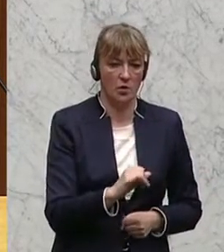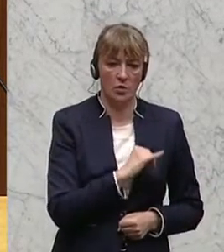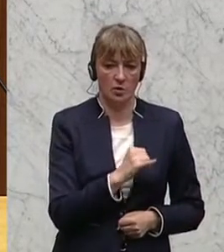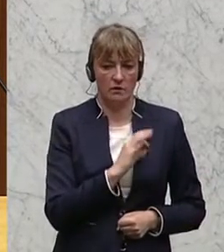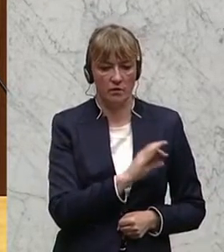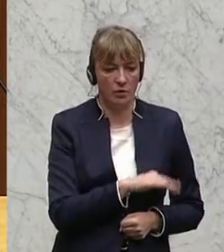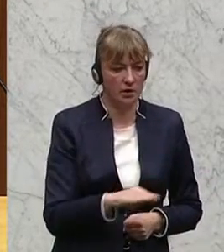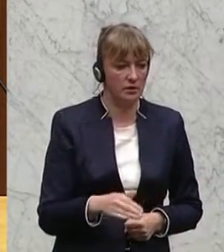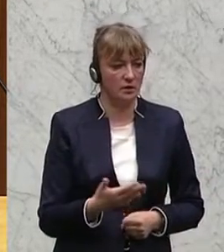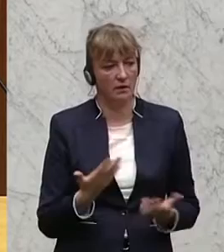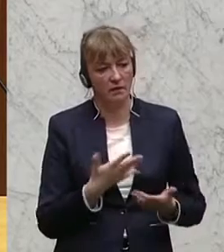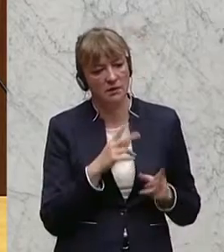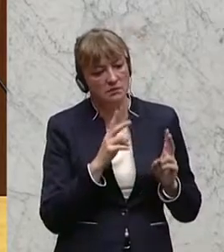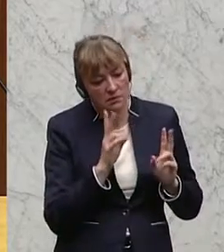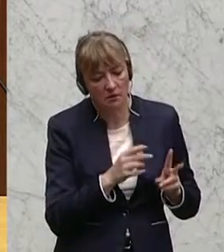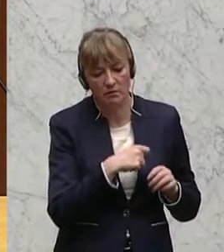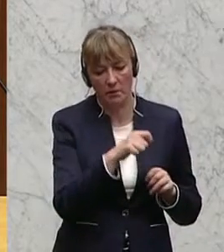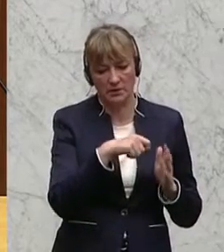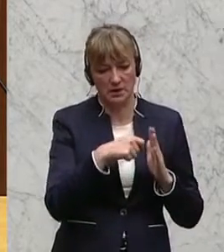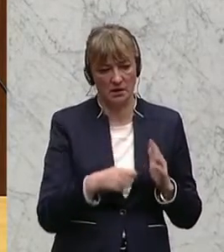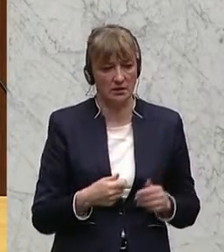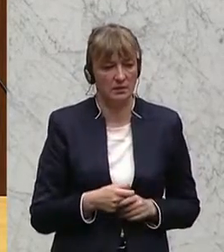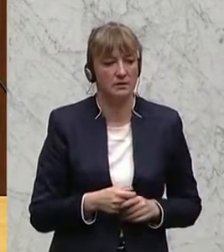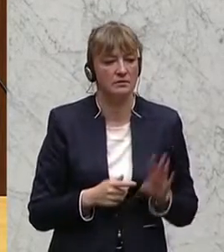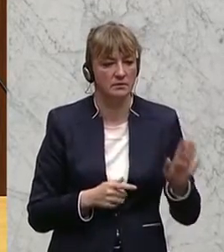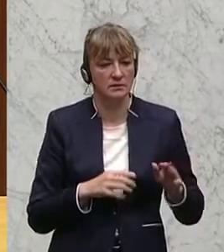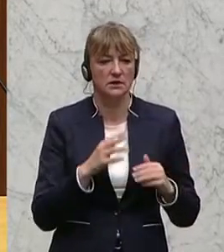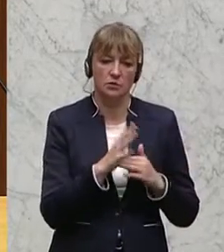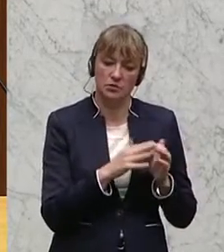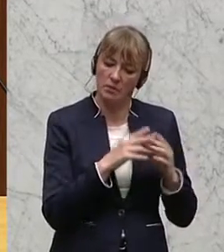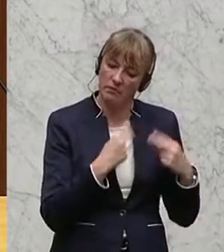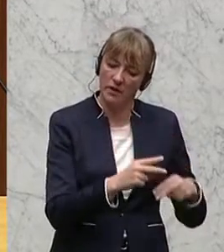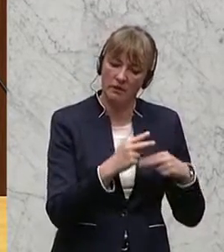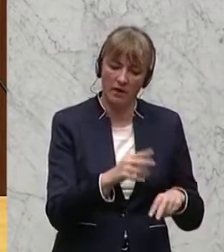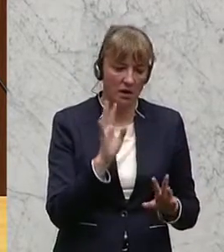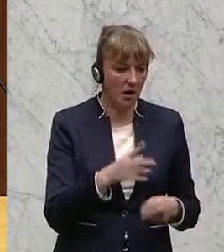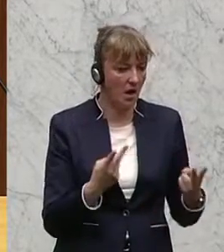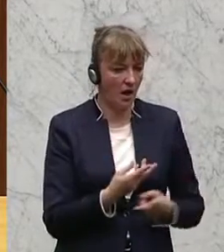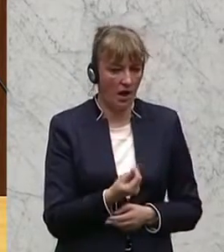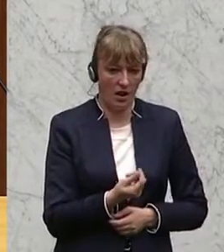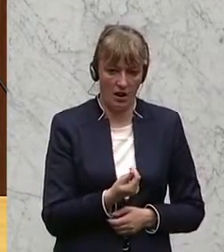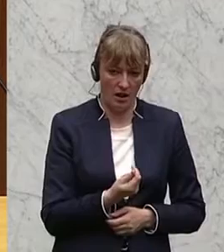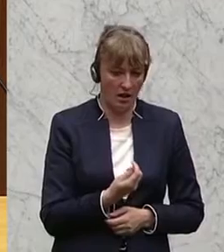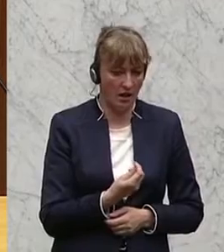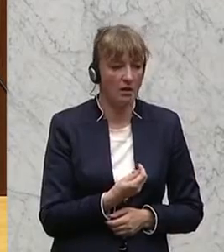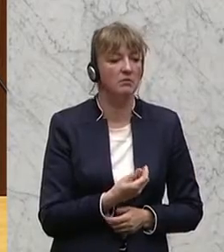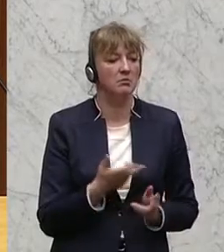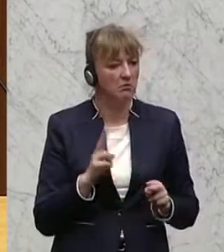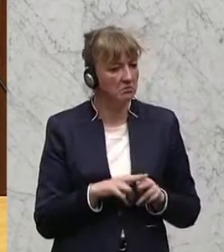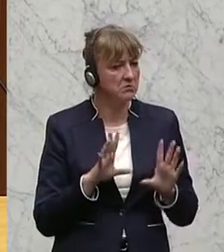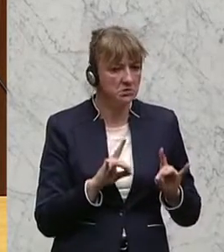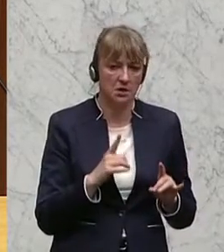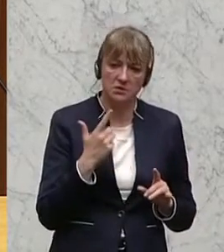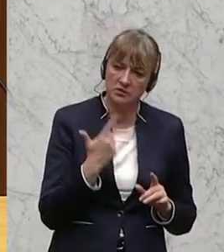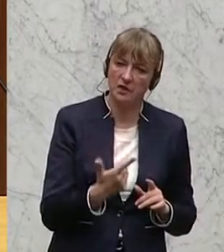Jugendlichen, für die Kinder, was zu verbessern. Sie fahren Ihr System weiter, koste es, was es wolle, und wenn noch 10.000